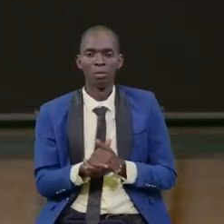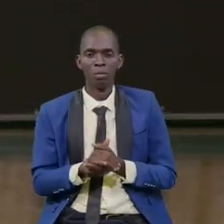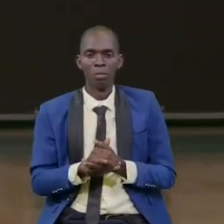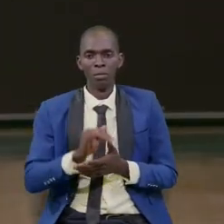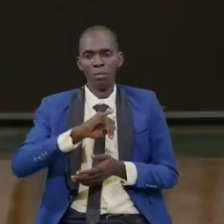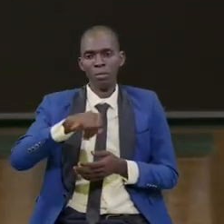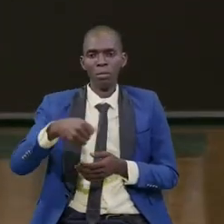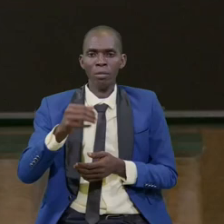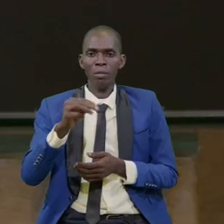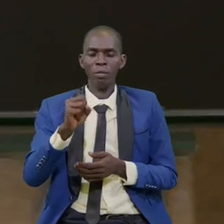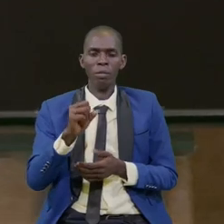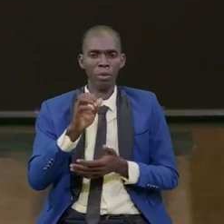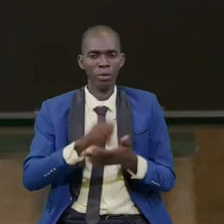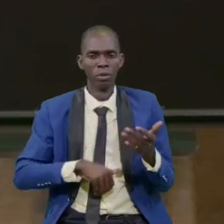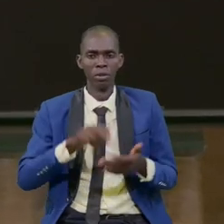Jacques 3,